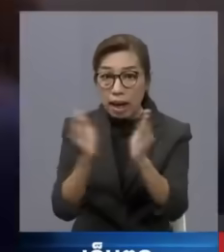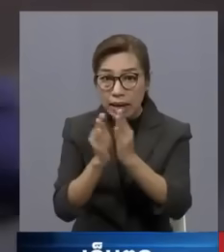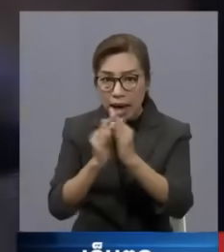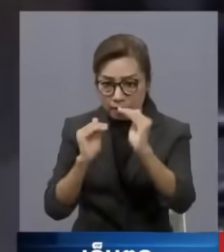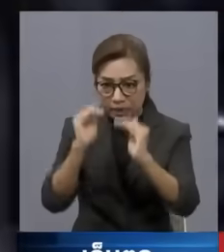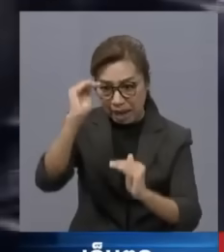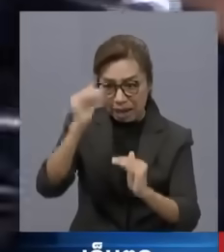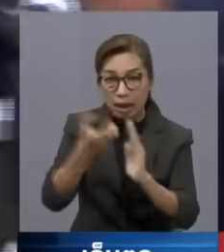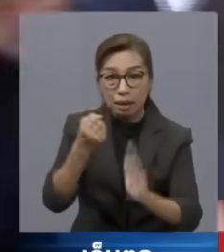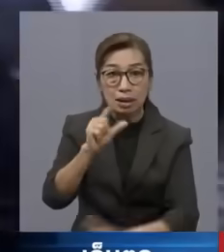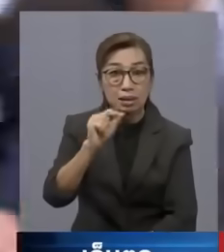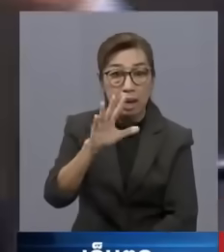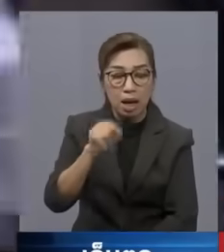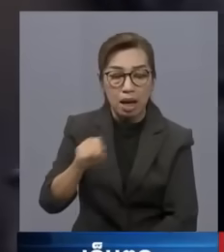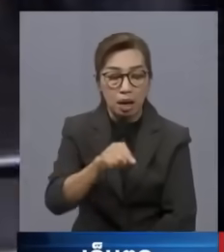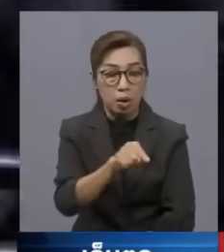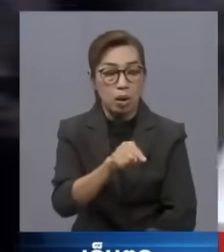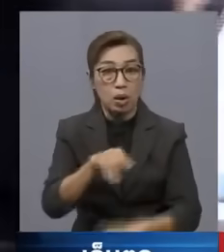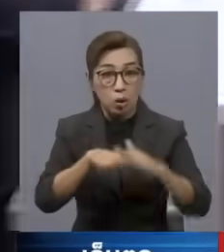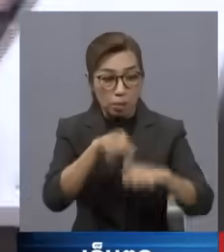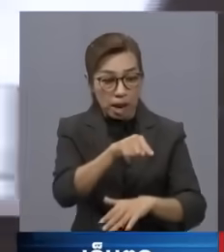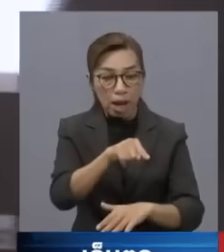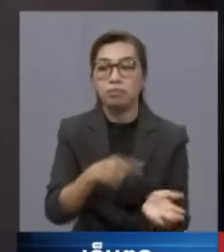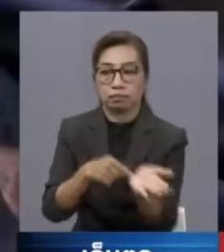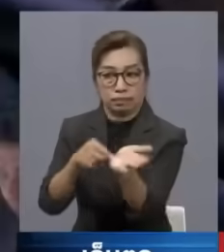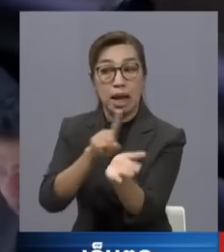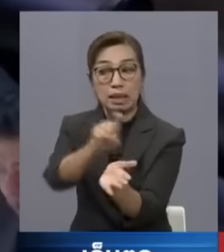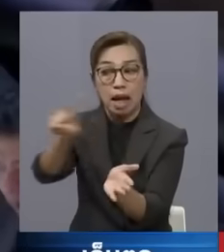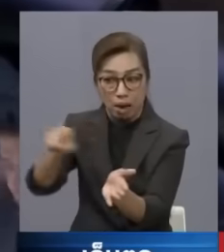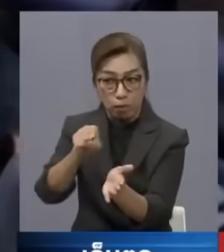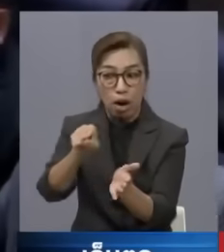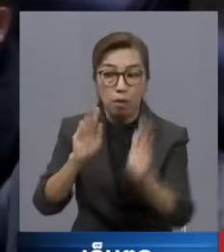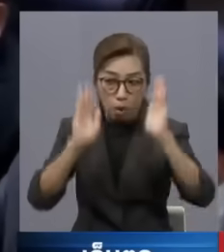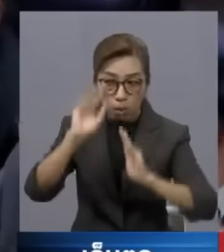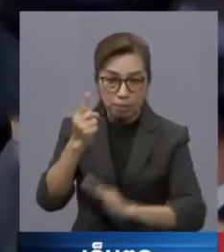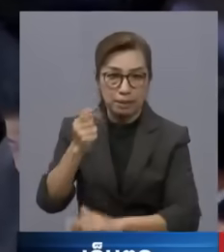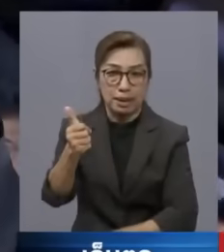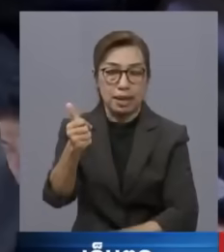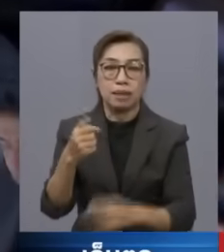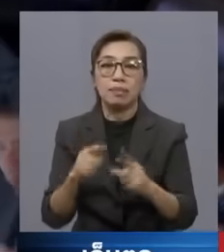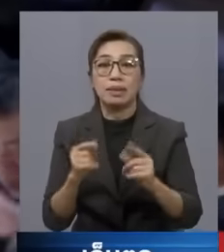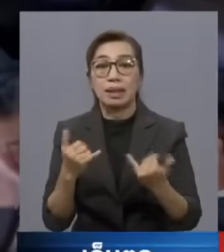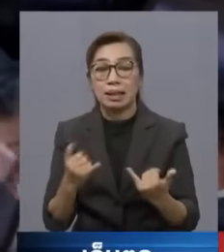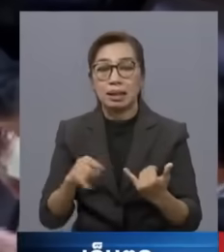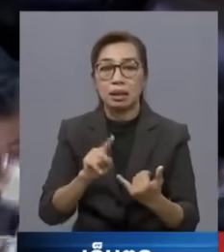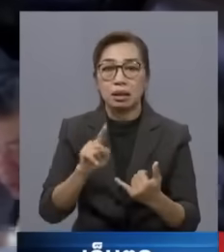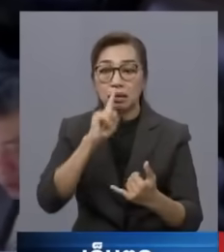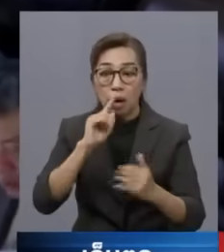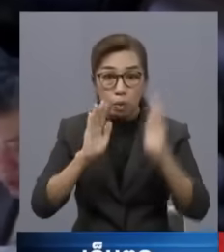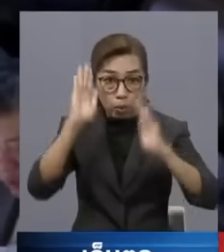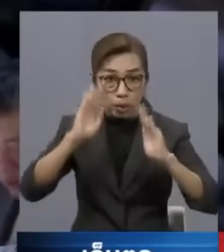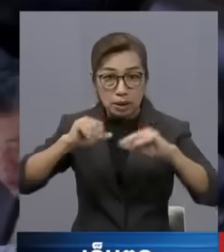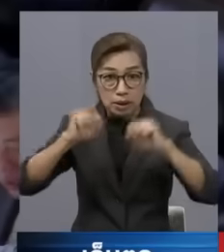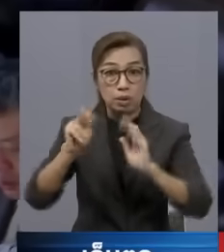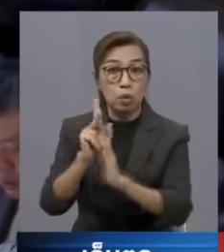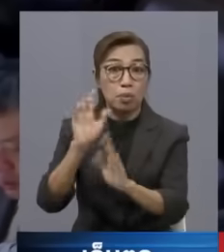กำหนดให้ขอที่ประชุมออกเสียงใหม่ได้ซึ่งการตัดสินที่เป็นข้อยุติตามหลัก